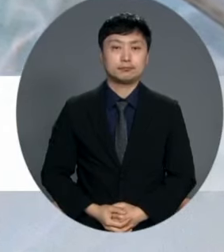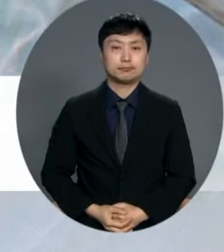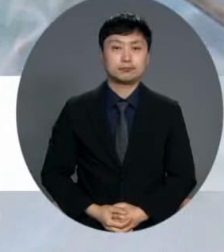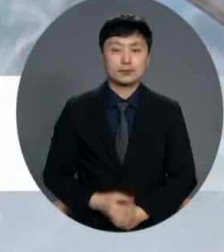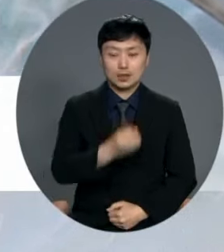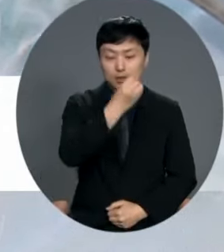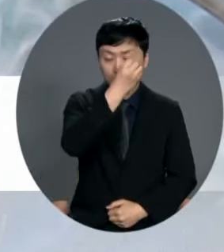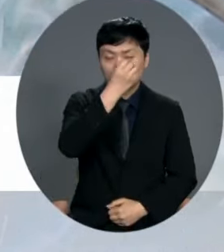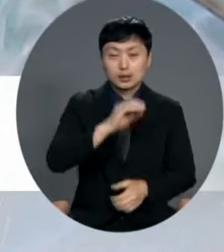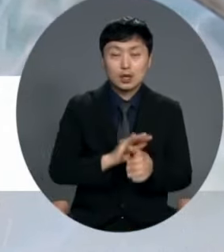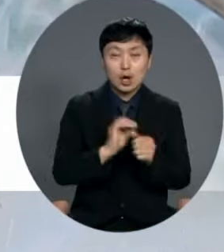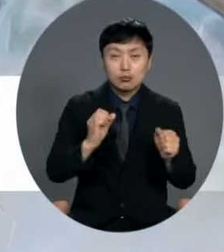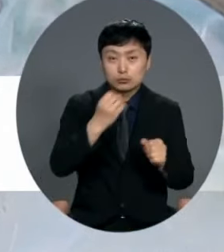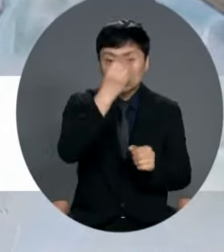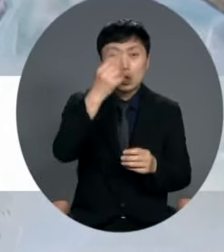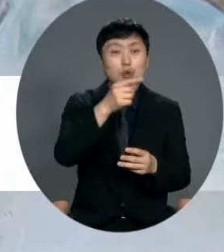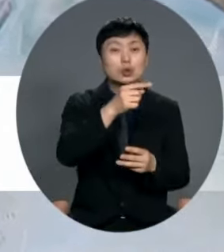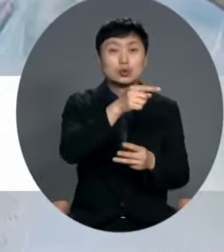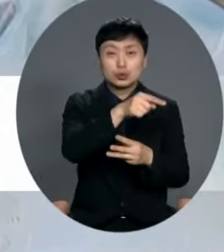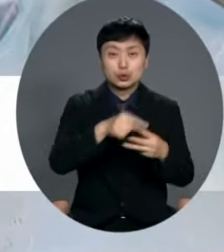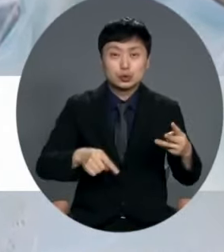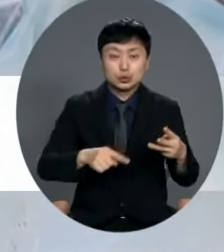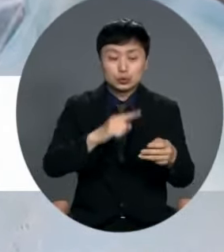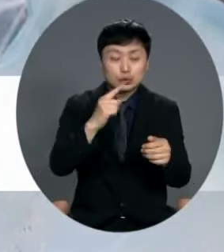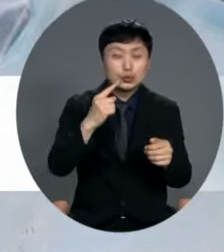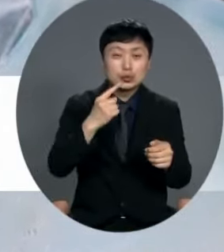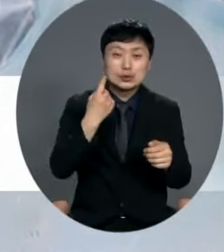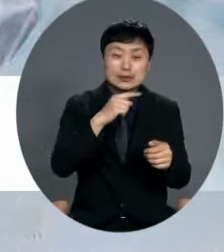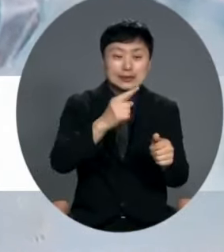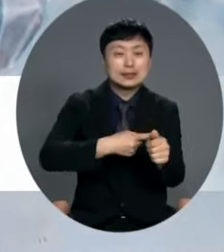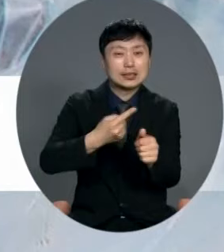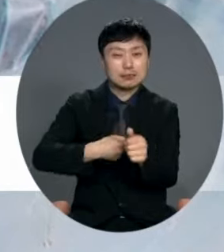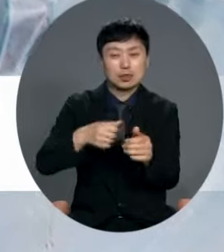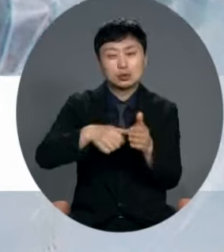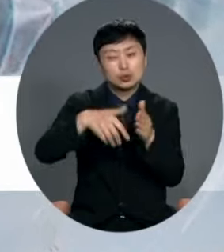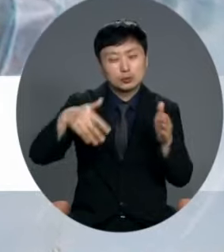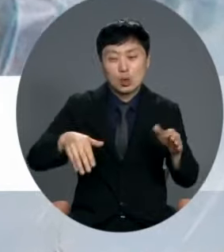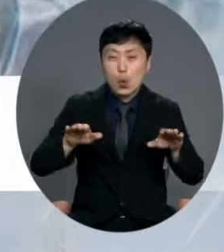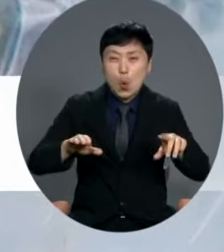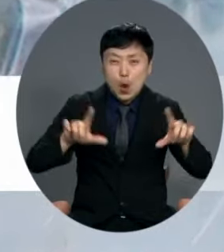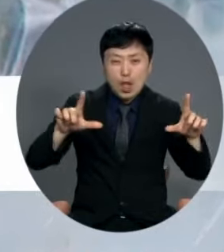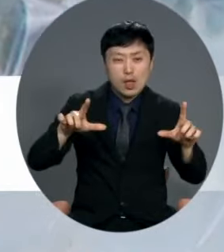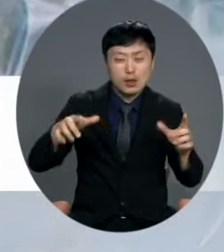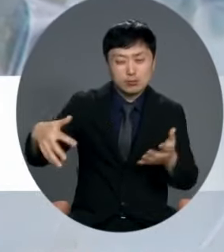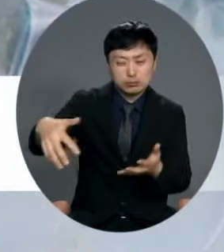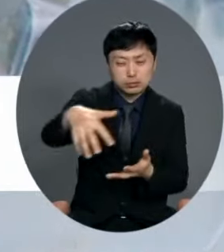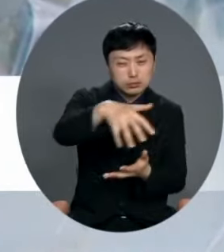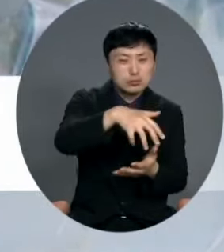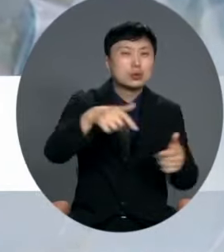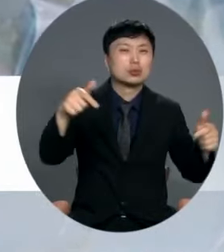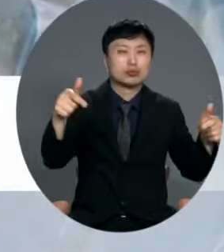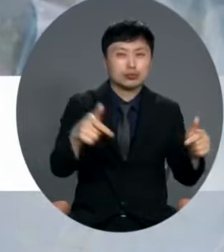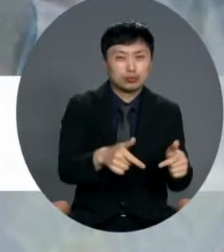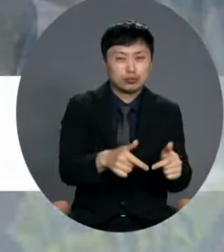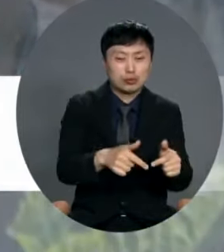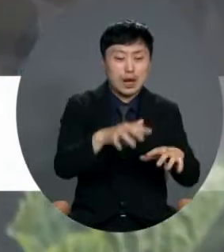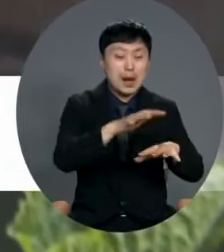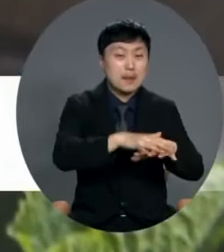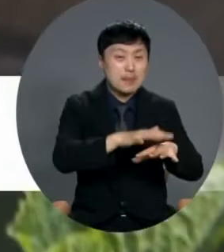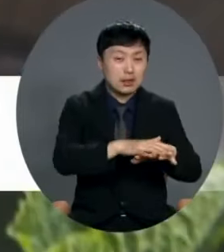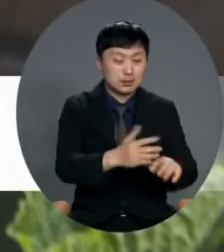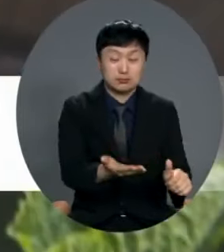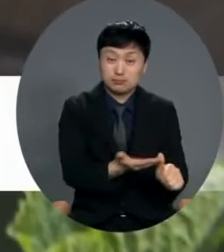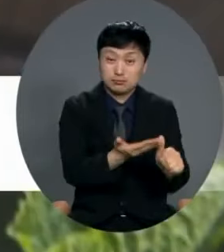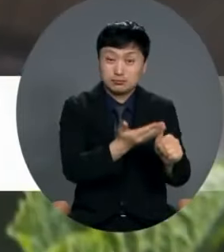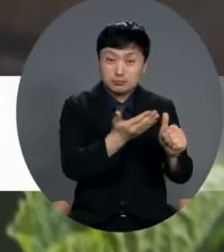네, 경북 성주하면 참외로 유명한데요. 올해는 작황이 예년보다 좋지 않다고 합니다. 그런데 흙에서 키우는 기존의 참외